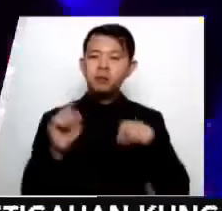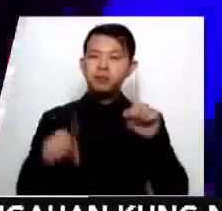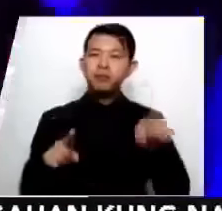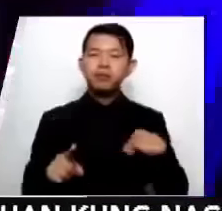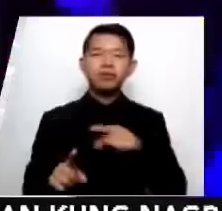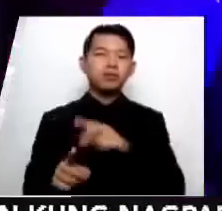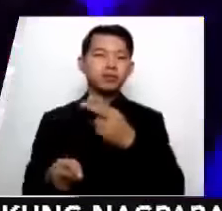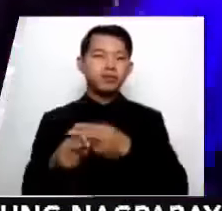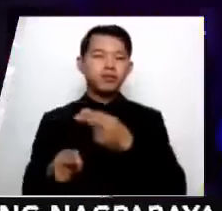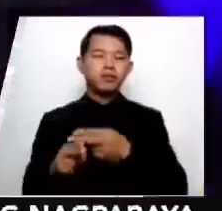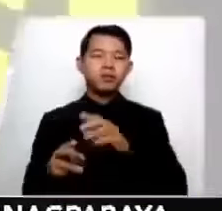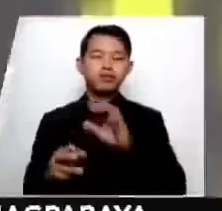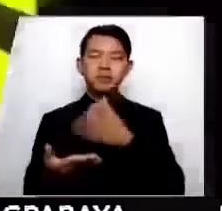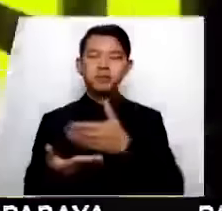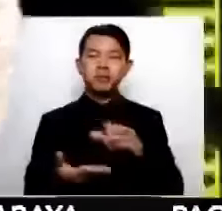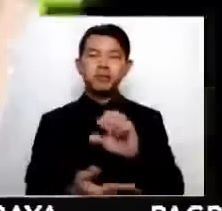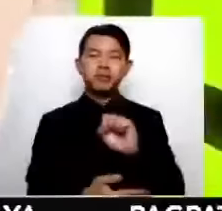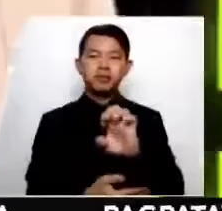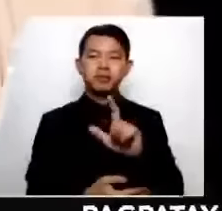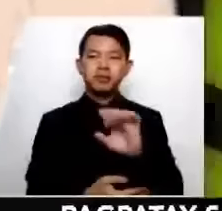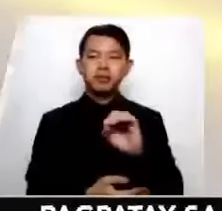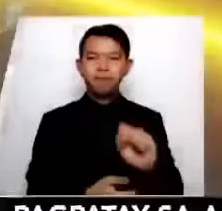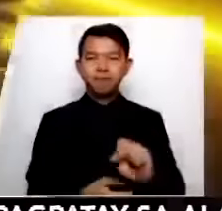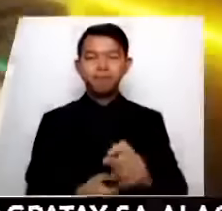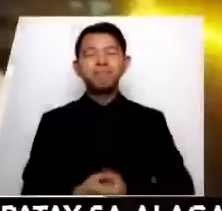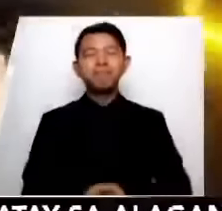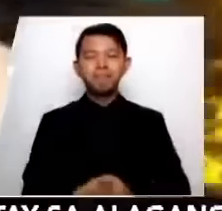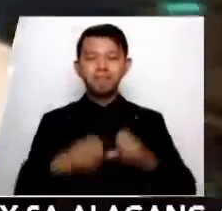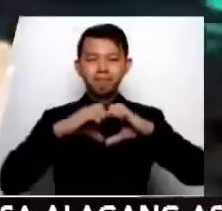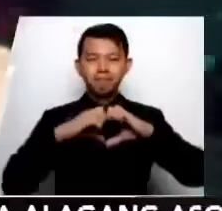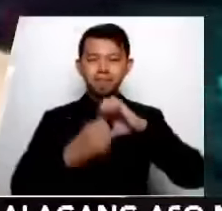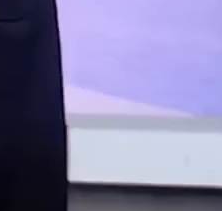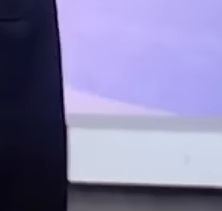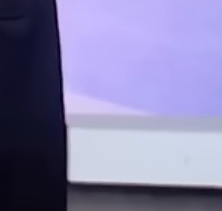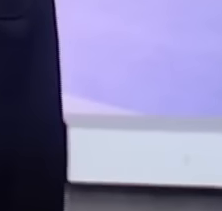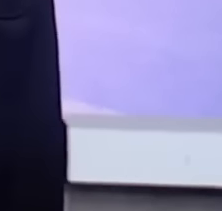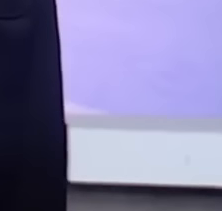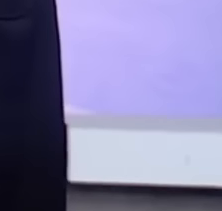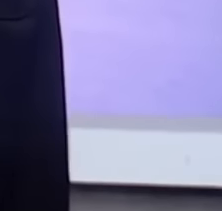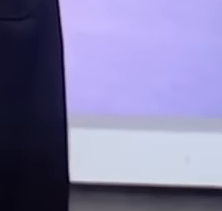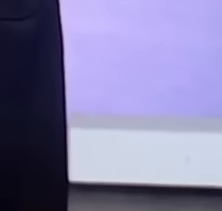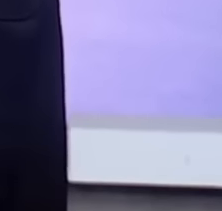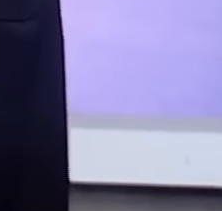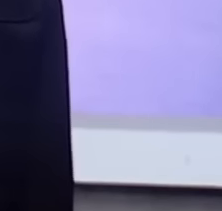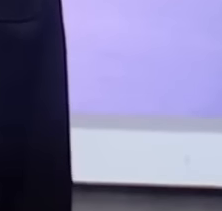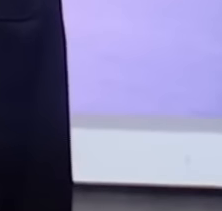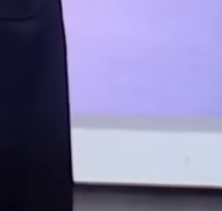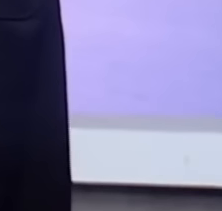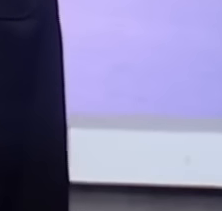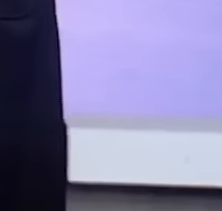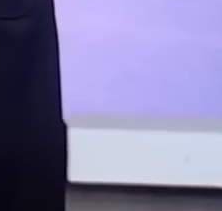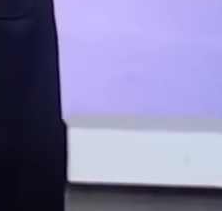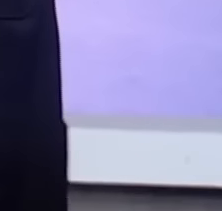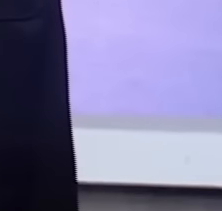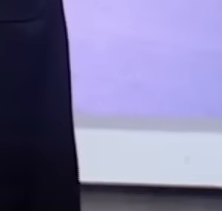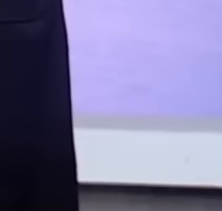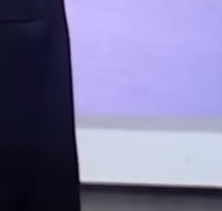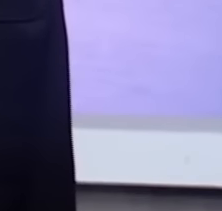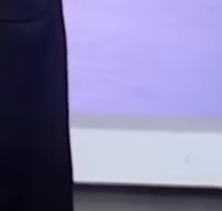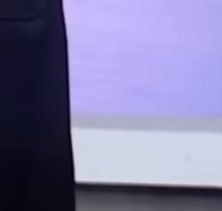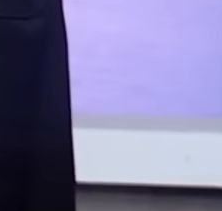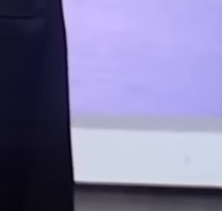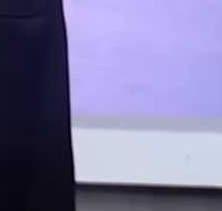Aubrey Carampel, nagbabalita para sa GMA Integrated News. Mga kapuso, sama-sama tayong maging